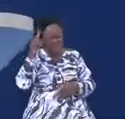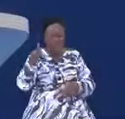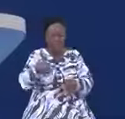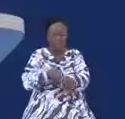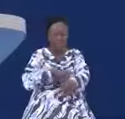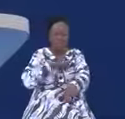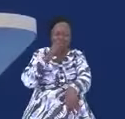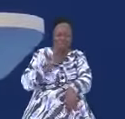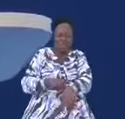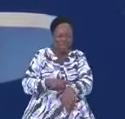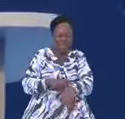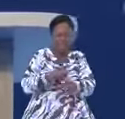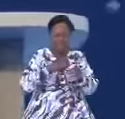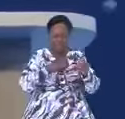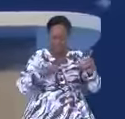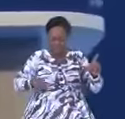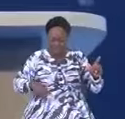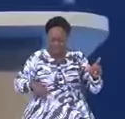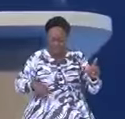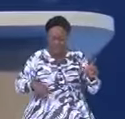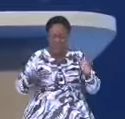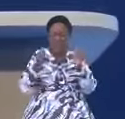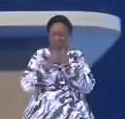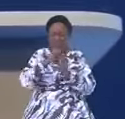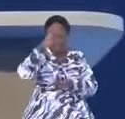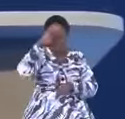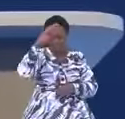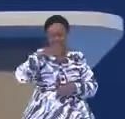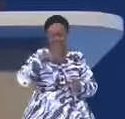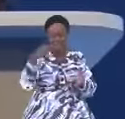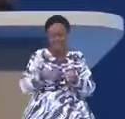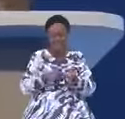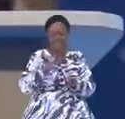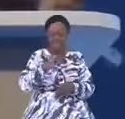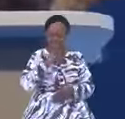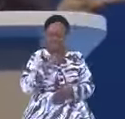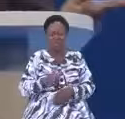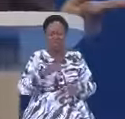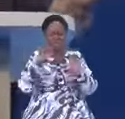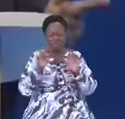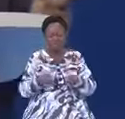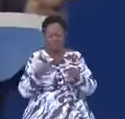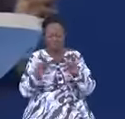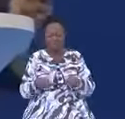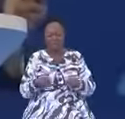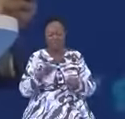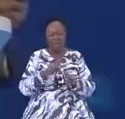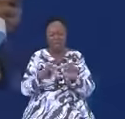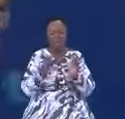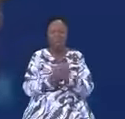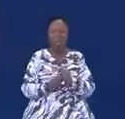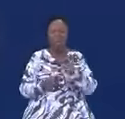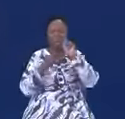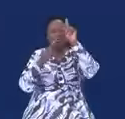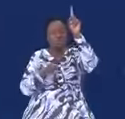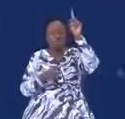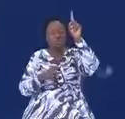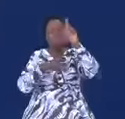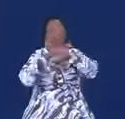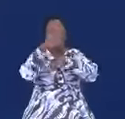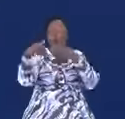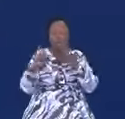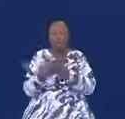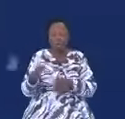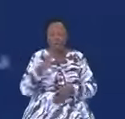ce qui est impossible aux hommes mais avec toi tout est possible at